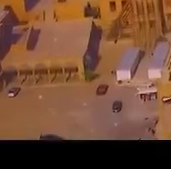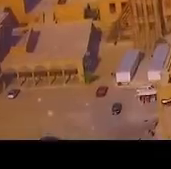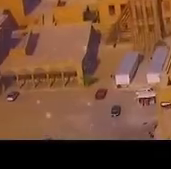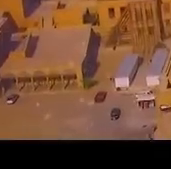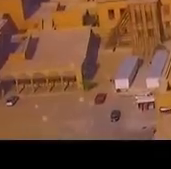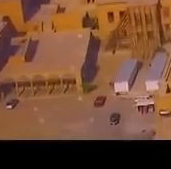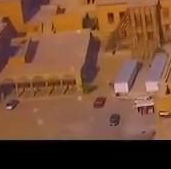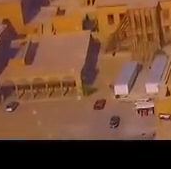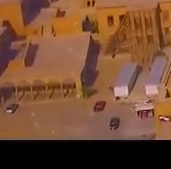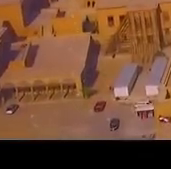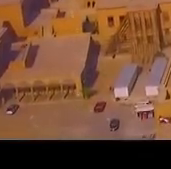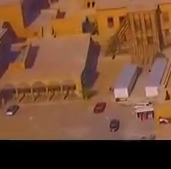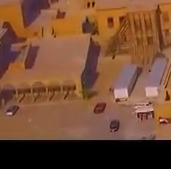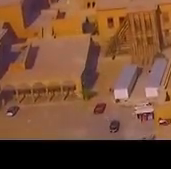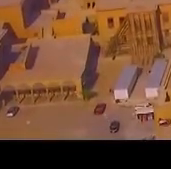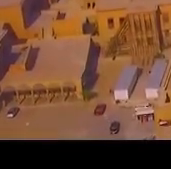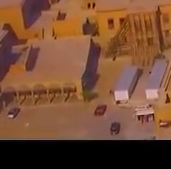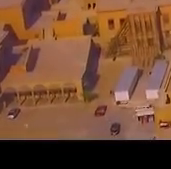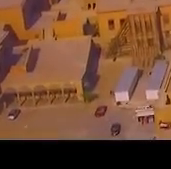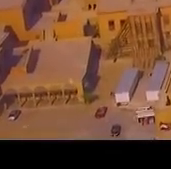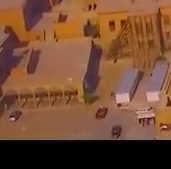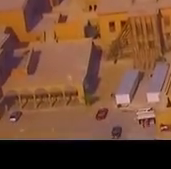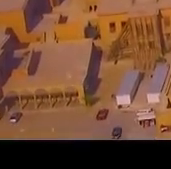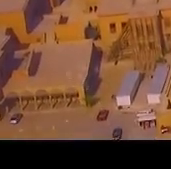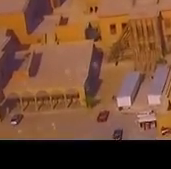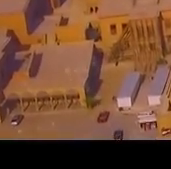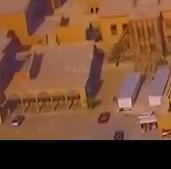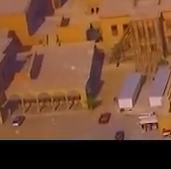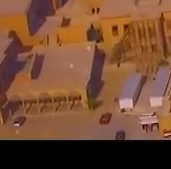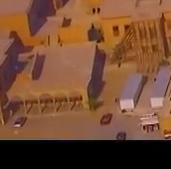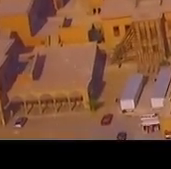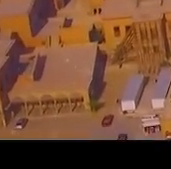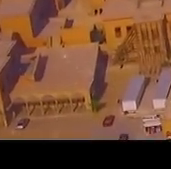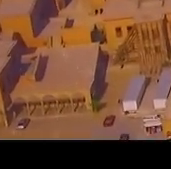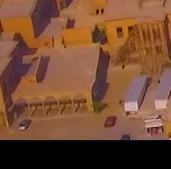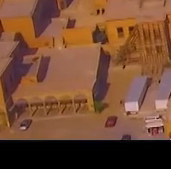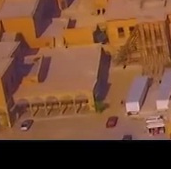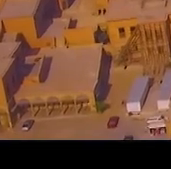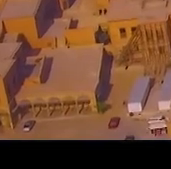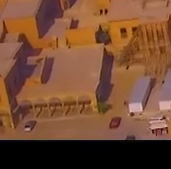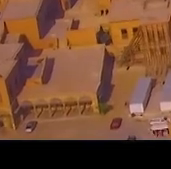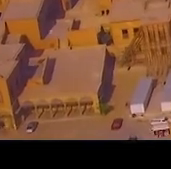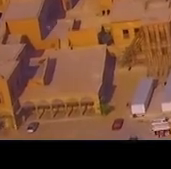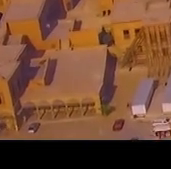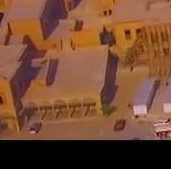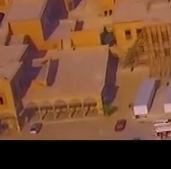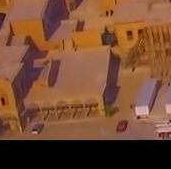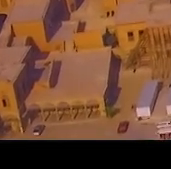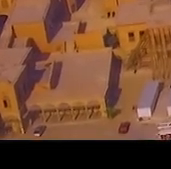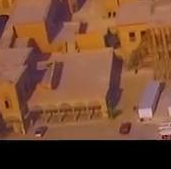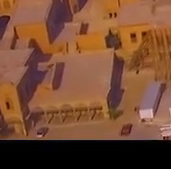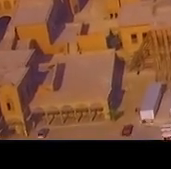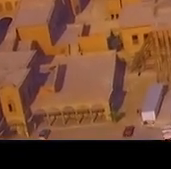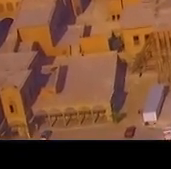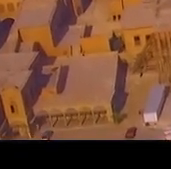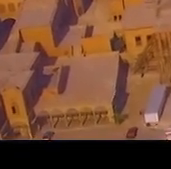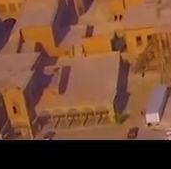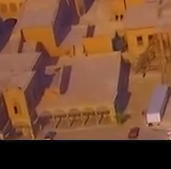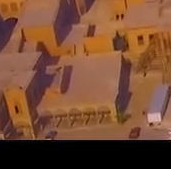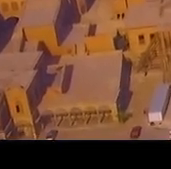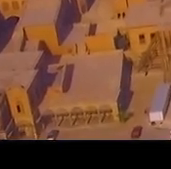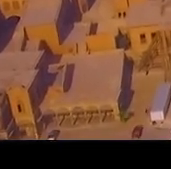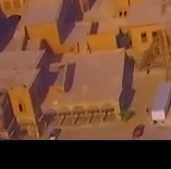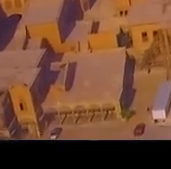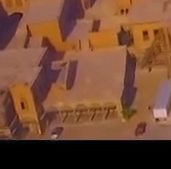ان الحمد لله رب العالمين وصل اللهم وسلم على